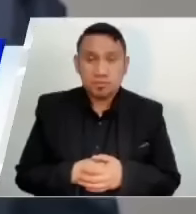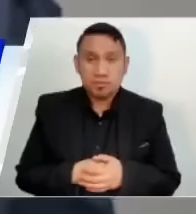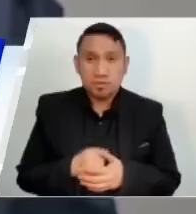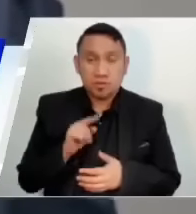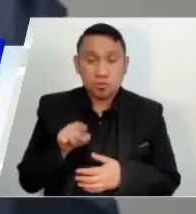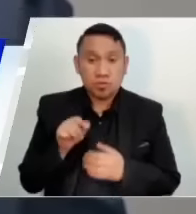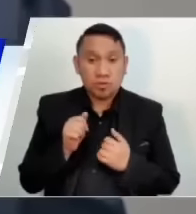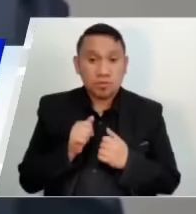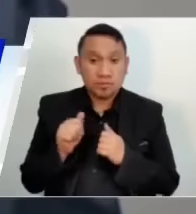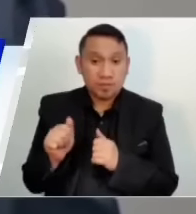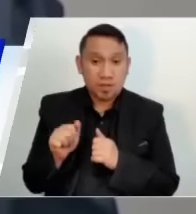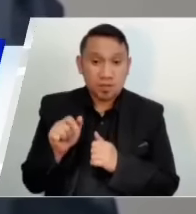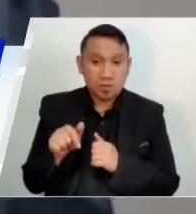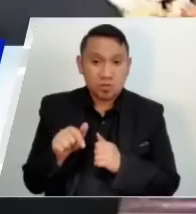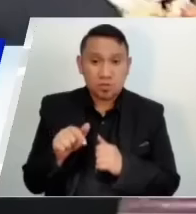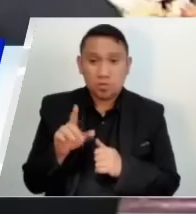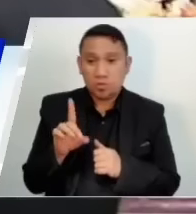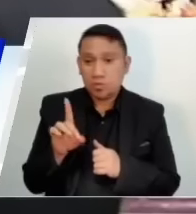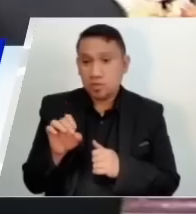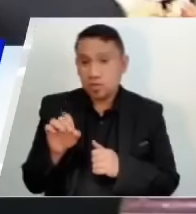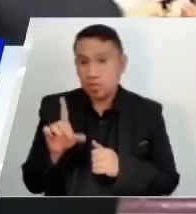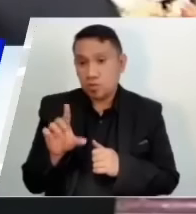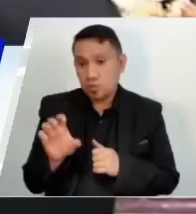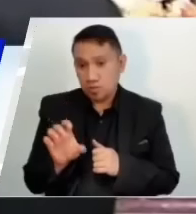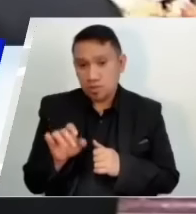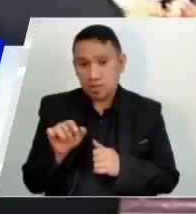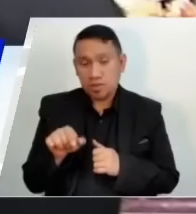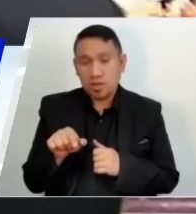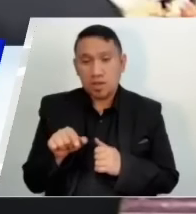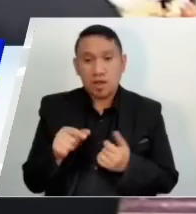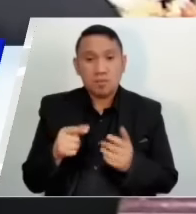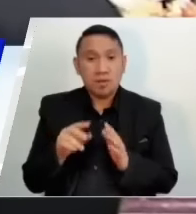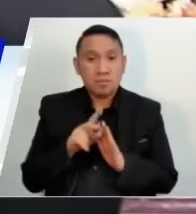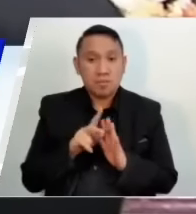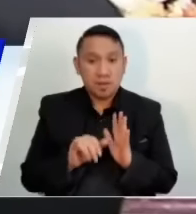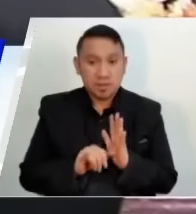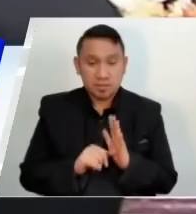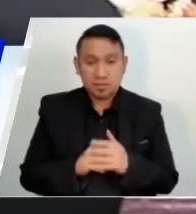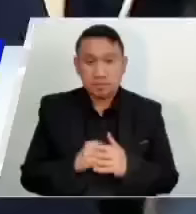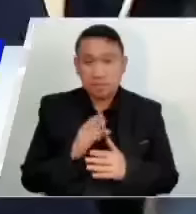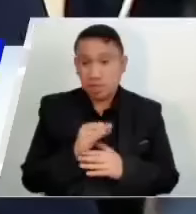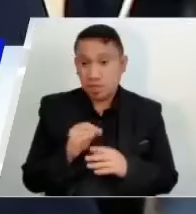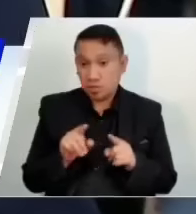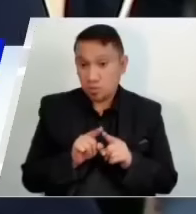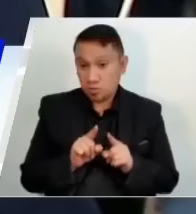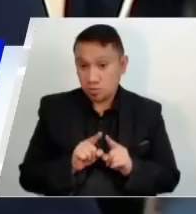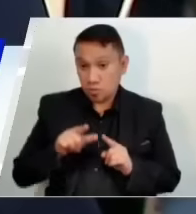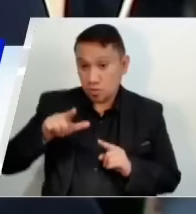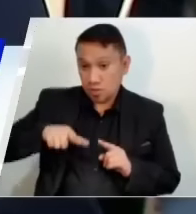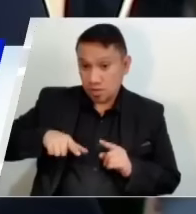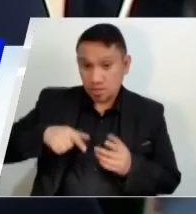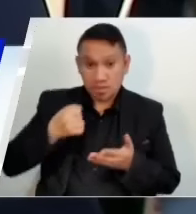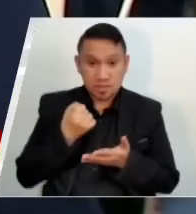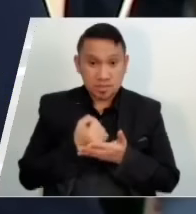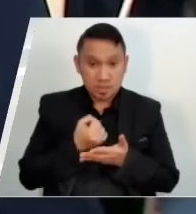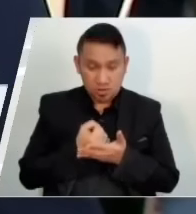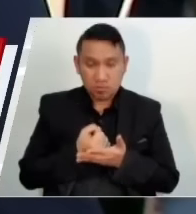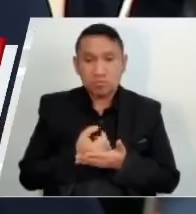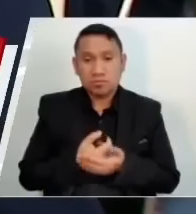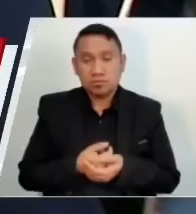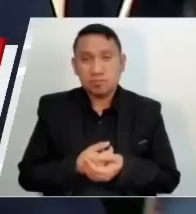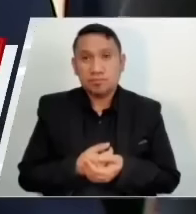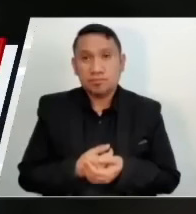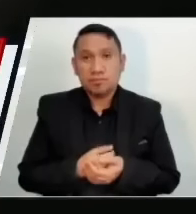labor general standards. Pati ang late umanong pasahod sa ilan. Meron advisory number 15